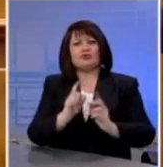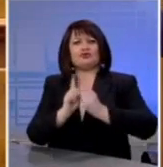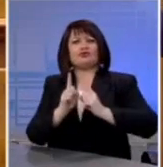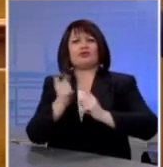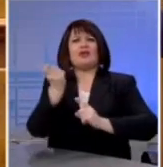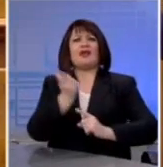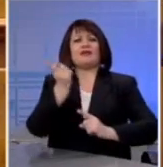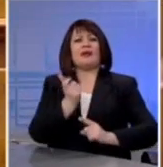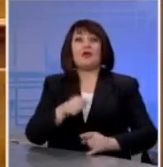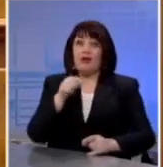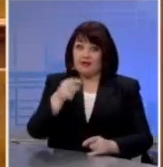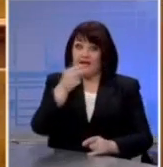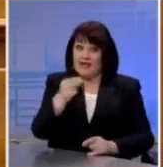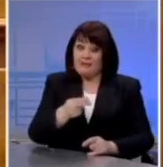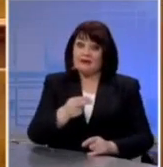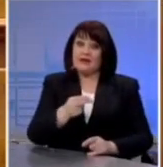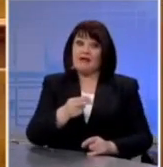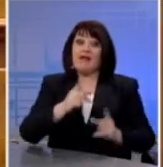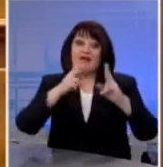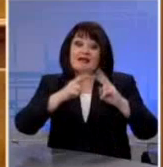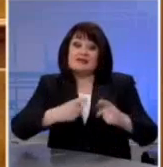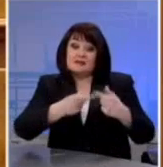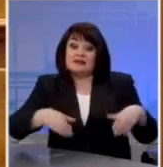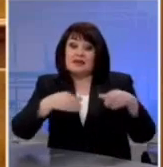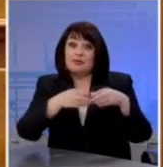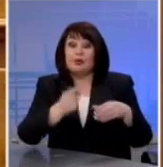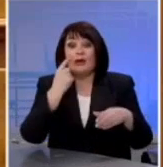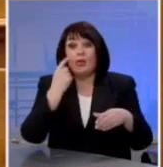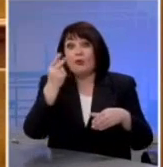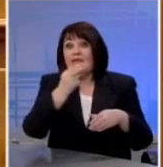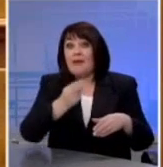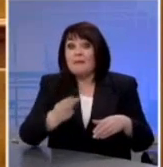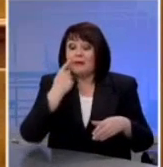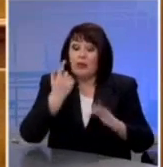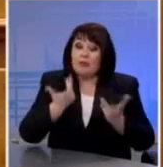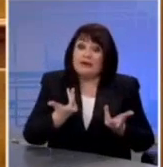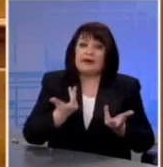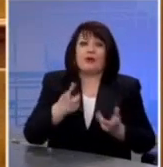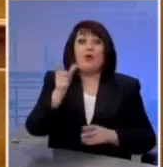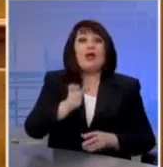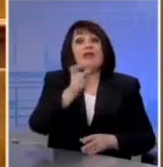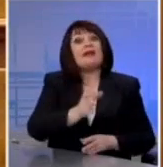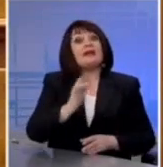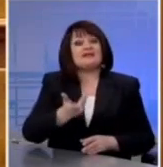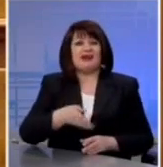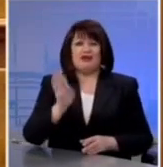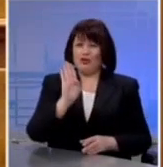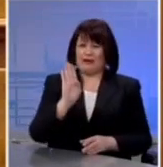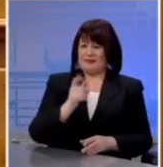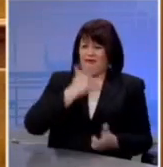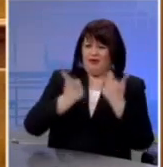κάνουμε στην Εξεταστική Επιτροπή. Όλα να μπουν εδώ και να γίνει λογαριασμός. Και να σας πω και κάτι, κυρία Βούλτεψη, τι